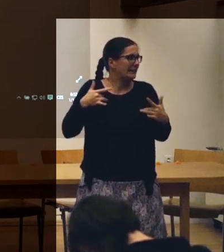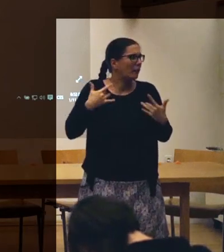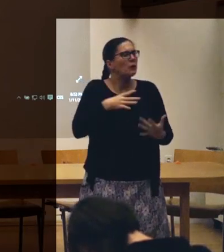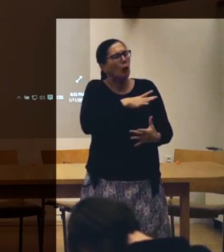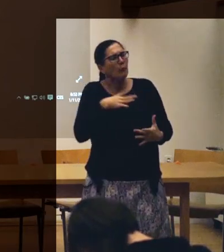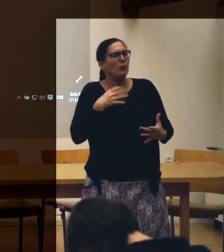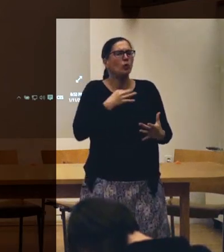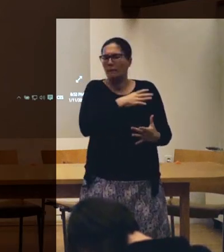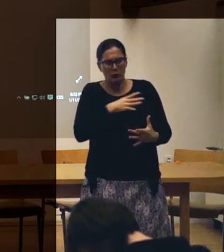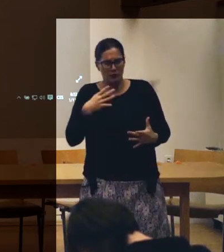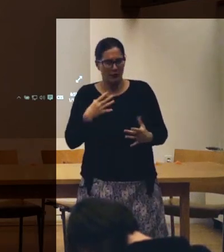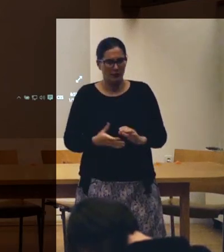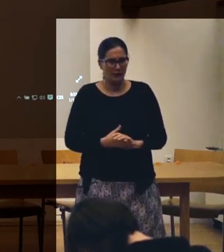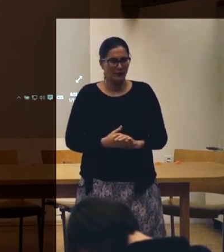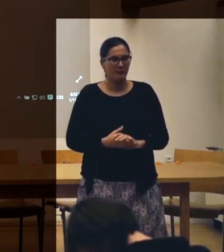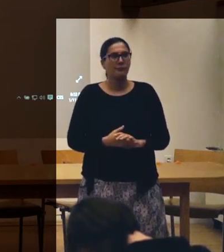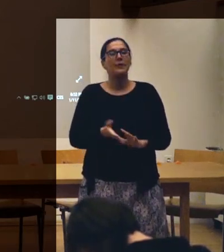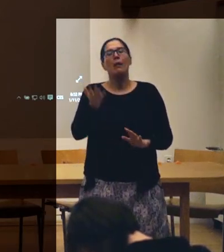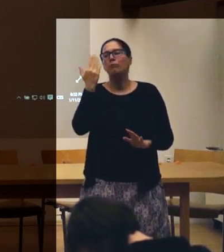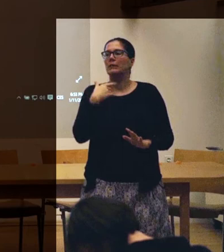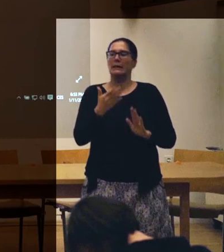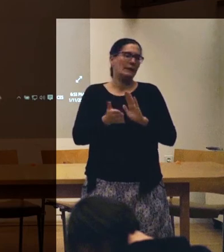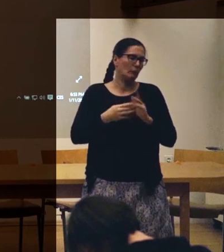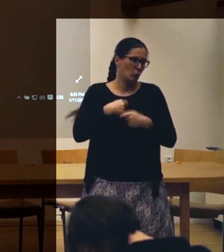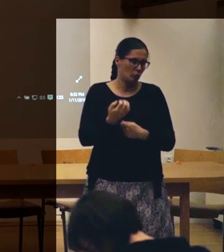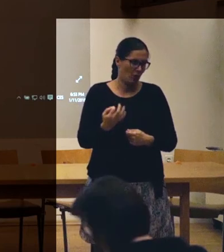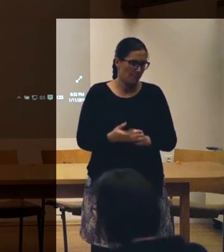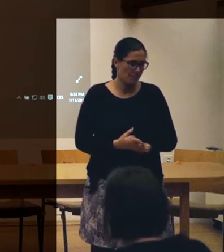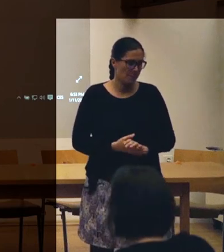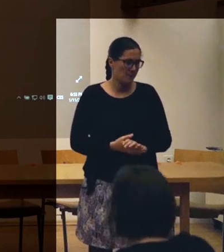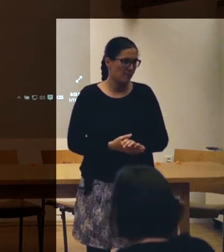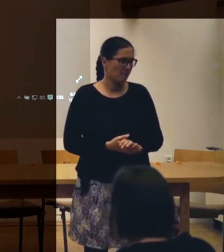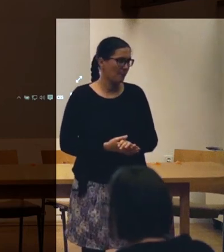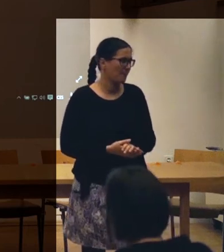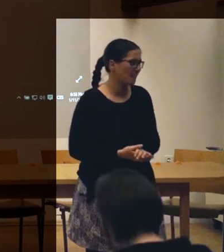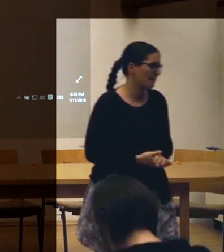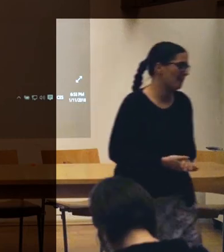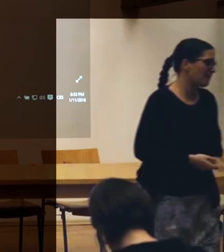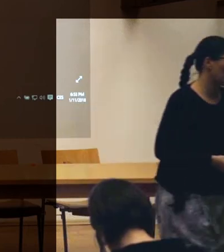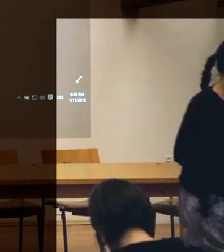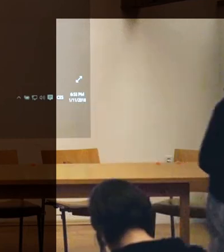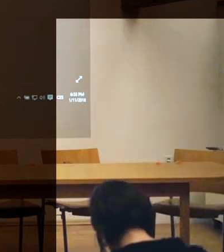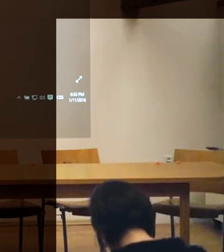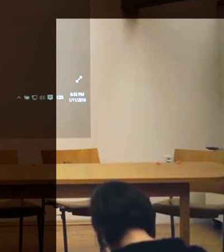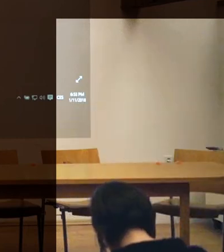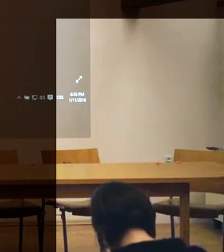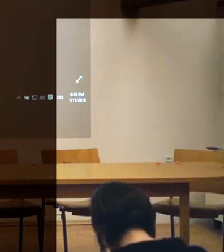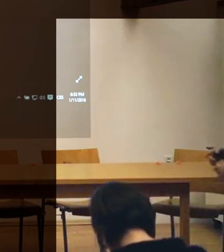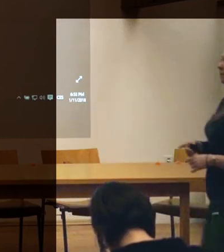Jedna z vecí, ktoré sme vlastne v rámci toho priestoru urobili, je, že sme vlastne